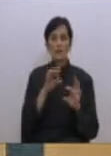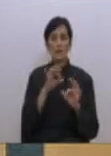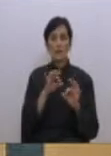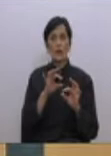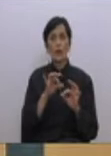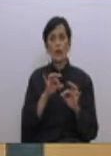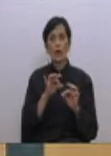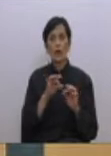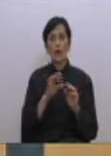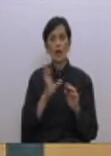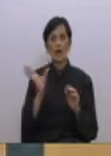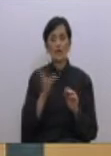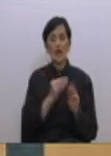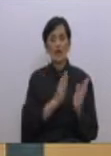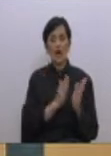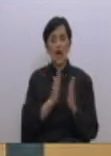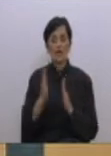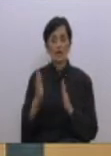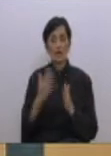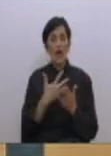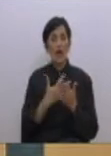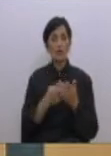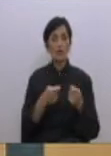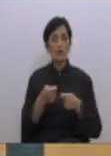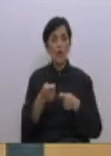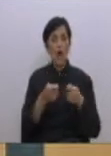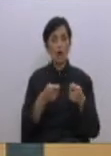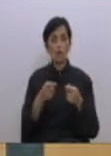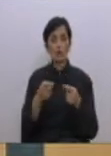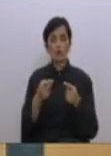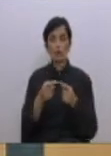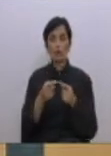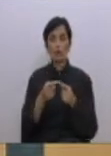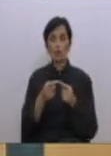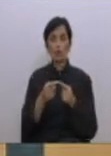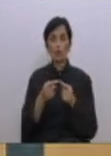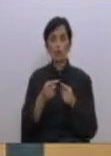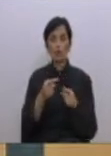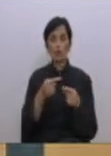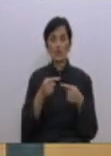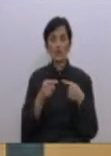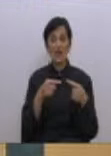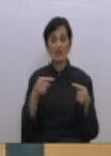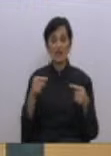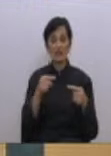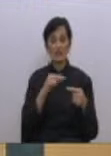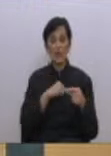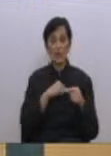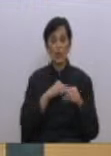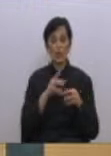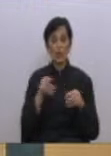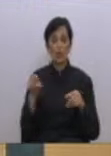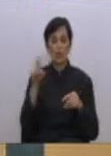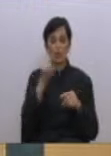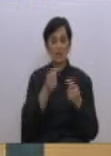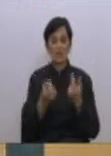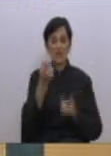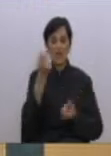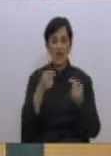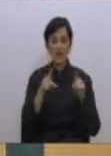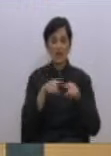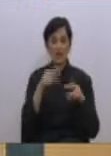შემთხვევაში ყველა ეტაპზე. აქტივების მართვის კუთხით ამ მიმართულებით სხვადასხვა უწყებაში გამოვლინდა ისეთი ხასიათის